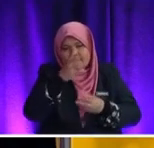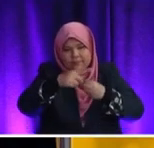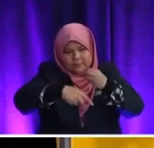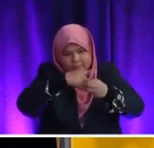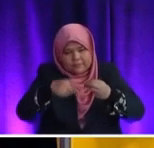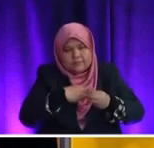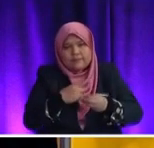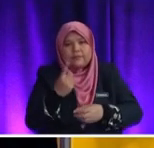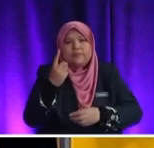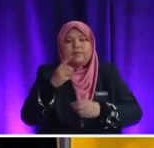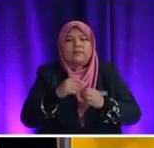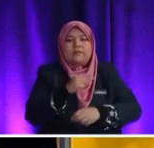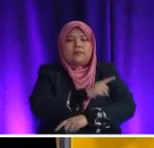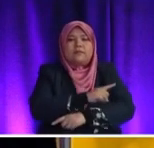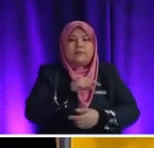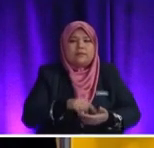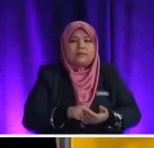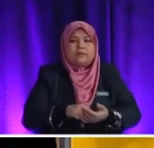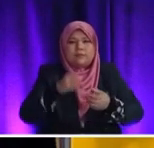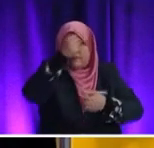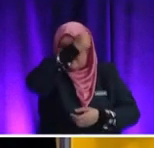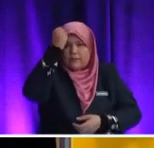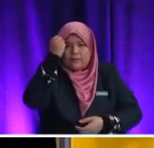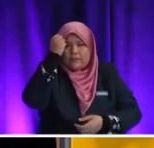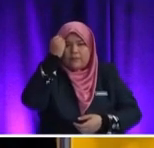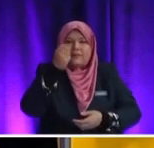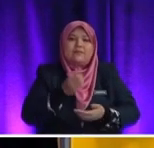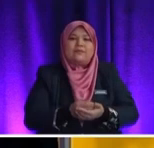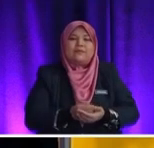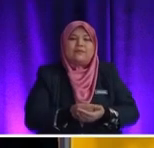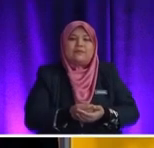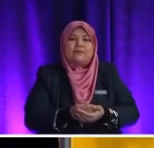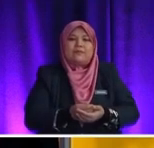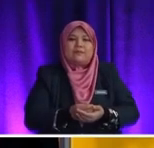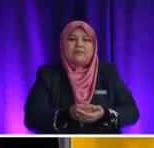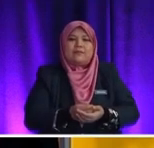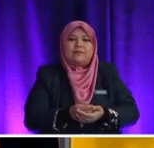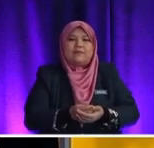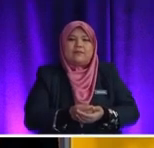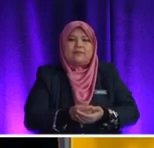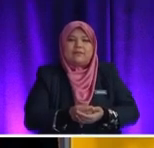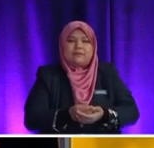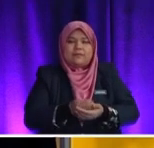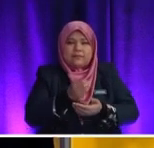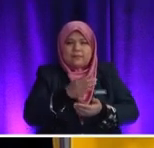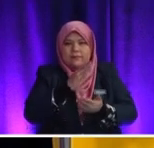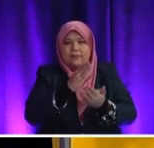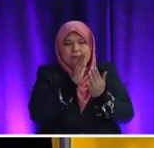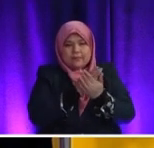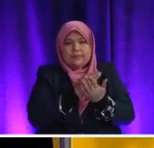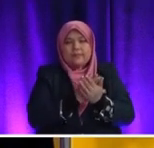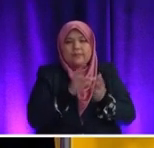kesimpulan untuk hari ini soal memang kita belanja hari ini adalah tajuk yang 46 yaitu